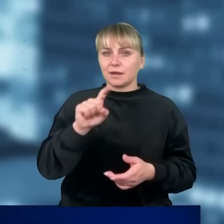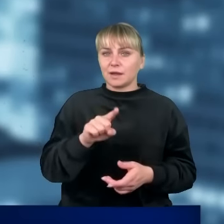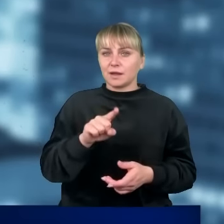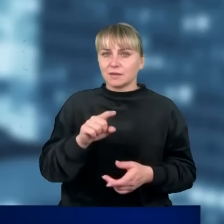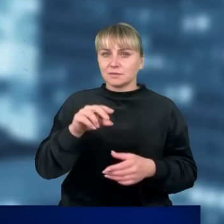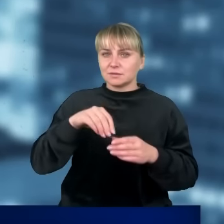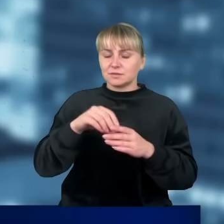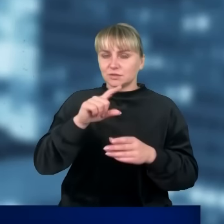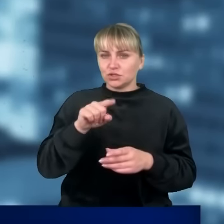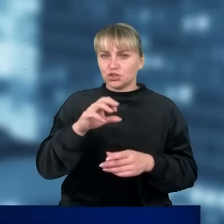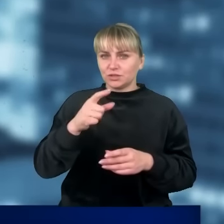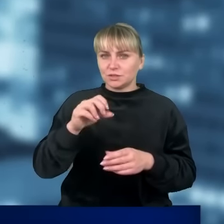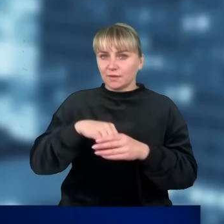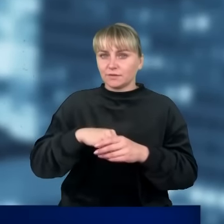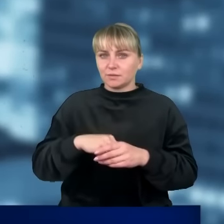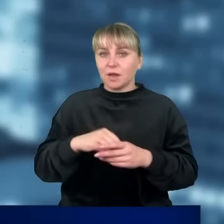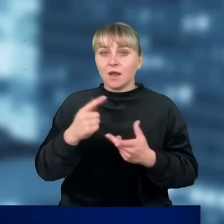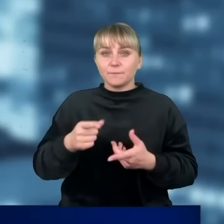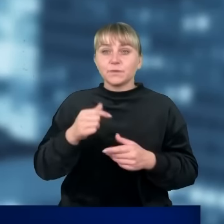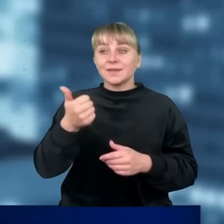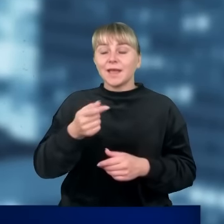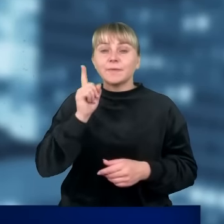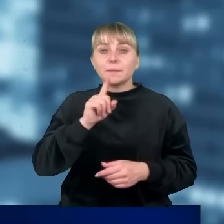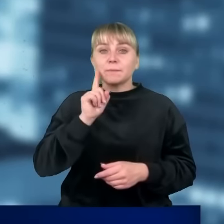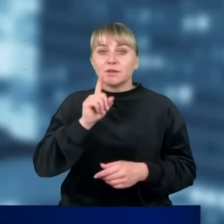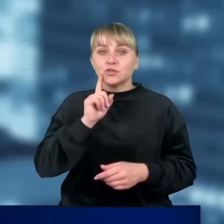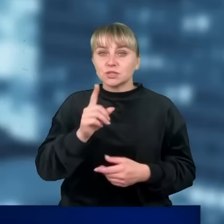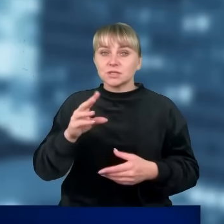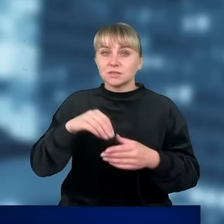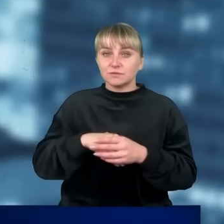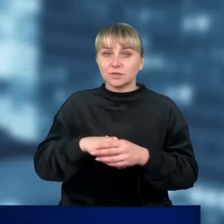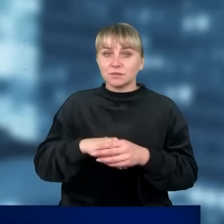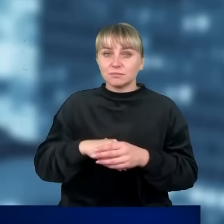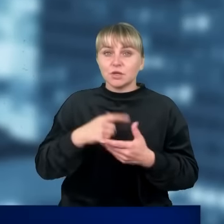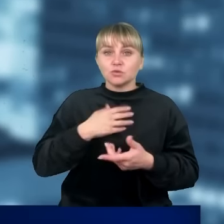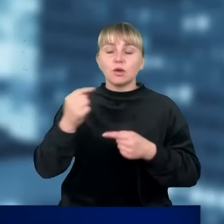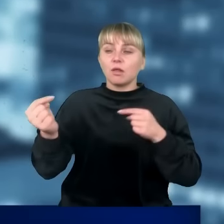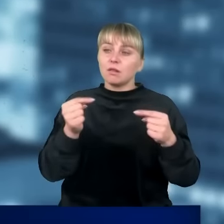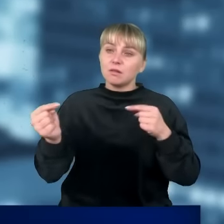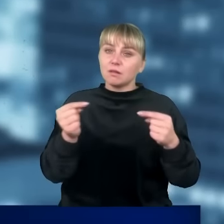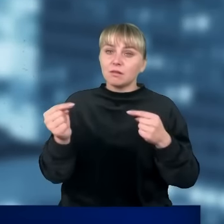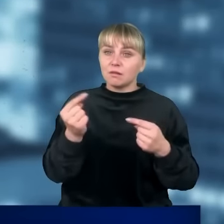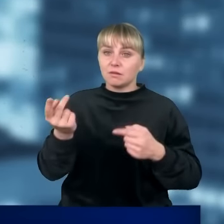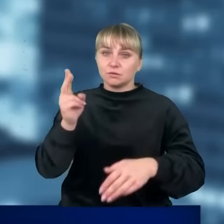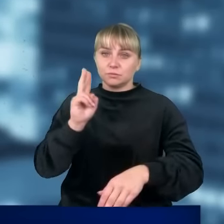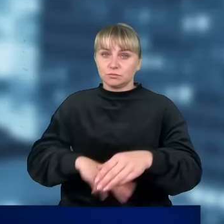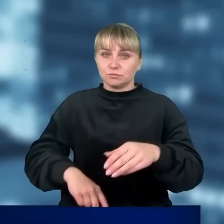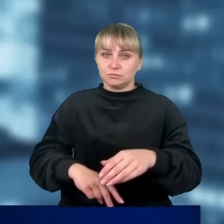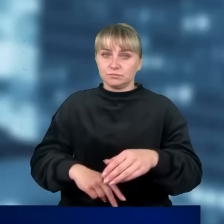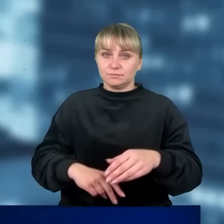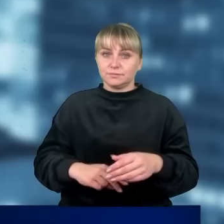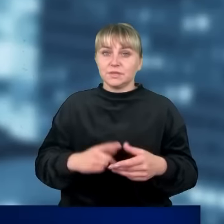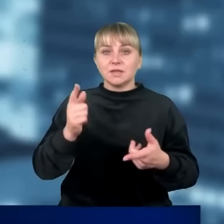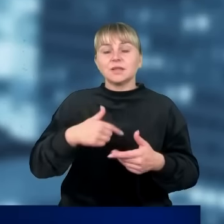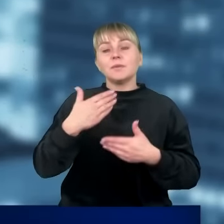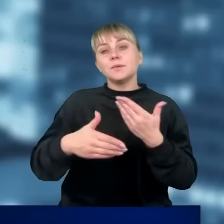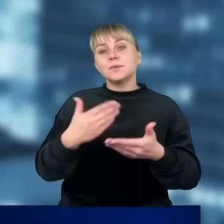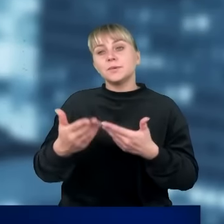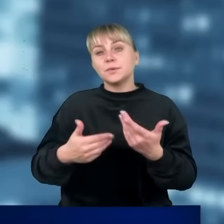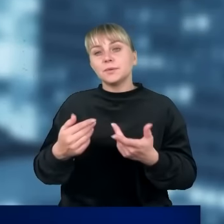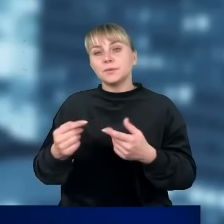świadków wynika, że jeden z mężczyzn ujął się za duchownym, wdając się w dyskusję z policjantami. No i tam doszło do takiej